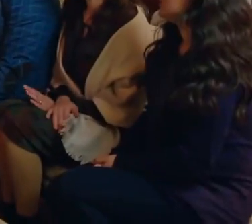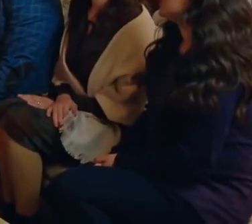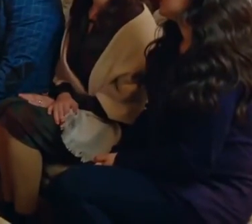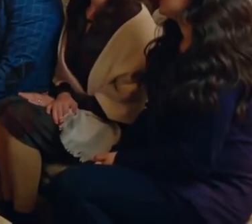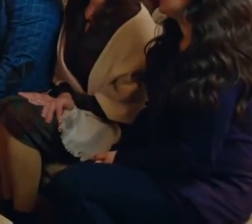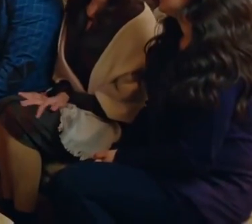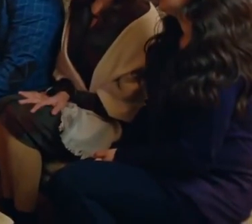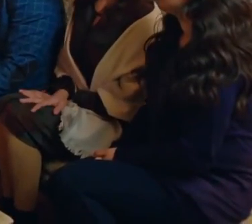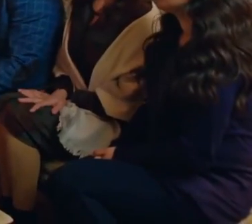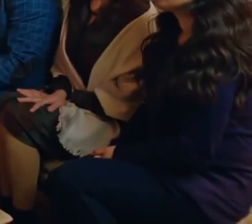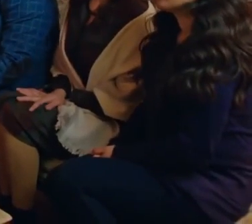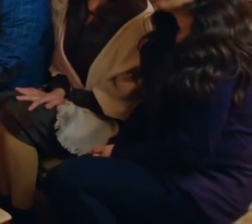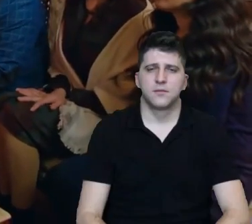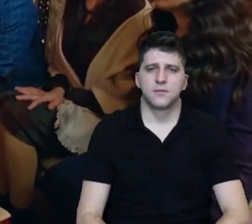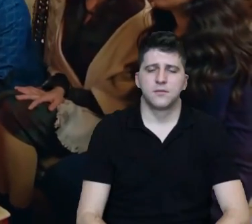içiyorlar.